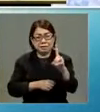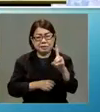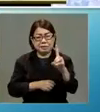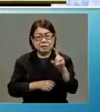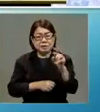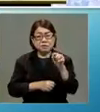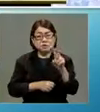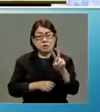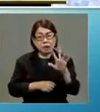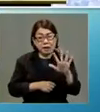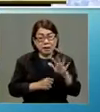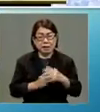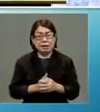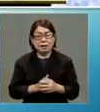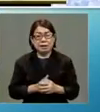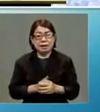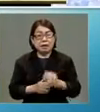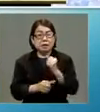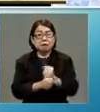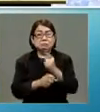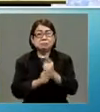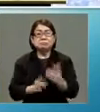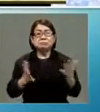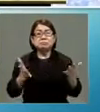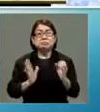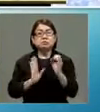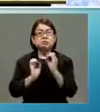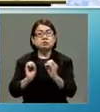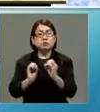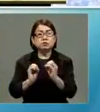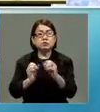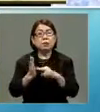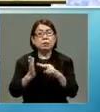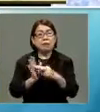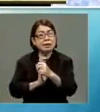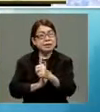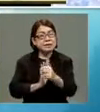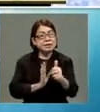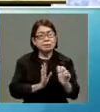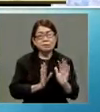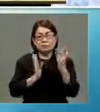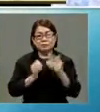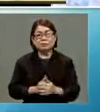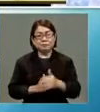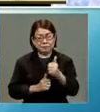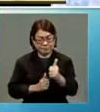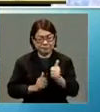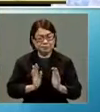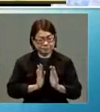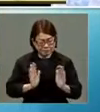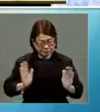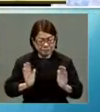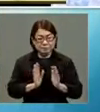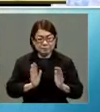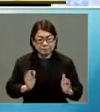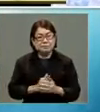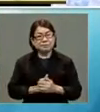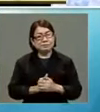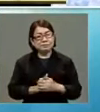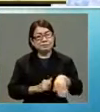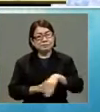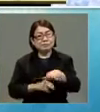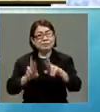องไม่ปฏิบัติตามอยู่0นะครับ 0% คือไม่มีเลยนะครับก็ขอบพระคุณทุกๆท่านทุกๆส่วนกิ